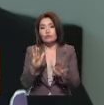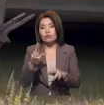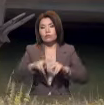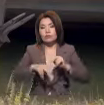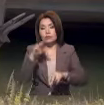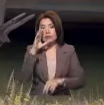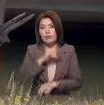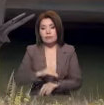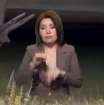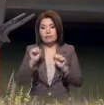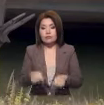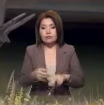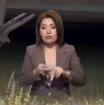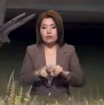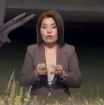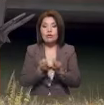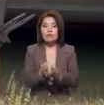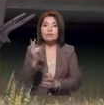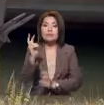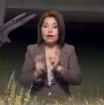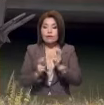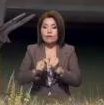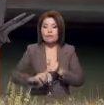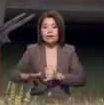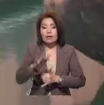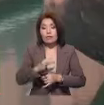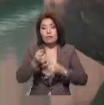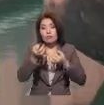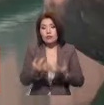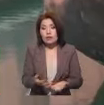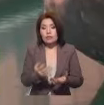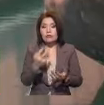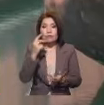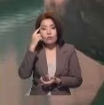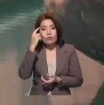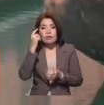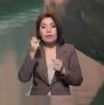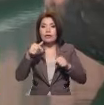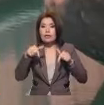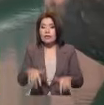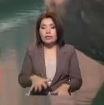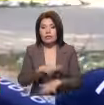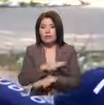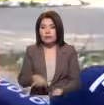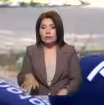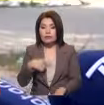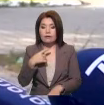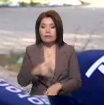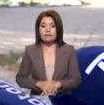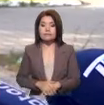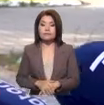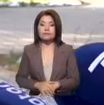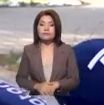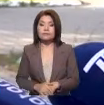етілген. Әкімдік кеме зауытының жерін әзірге нұсқа ретіне қарап жатқанын айтады. Нақты шешім шығармадық деп отыр. одна из четырех